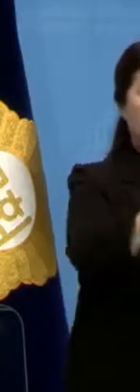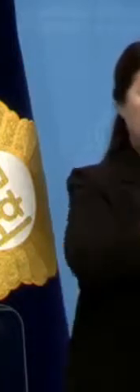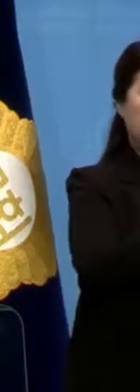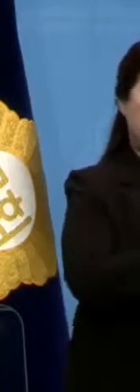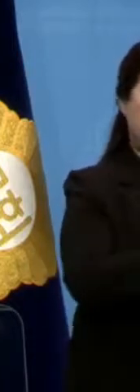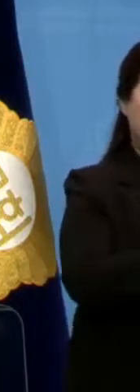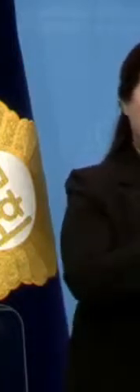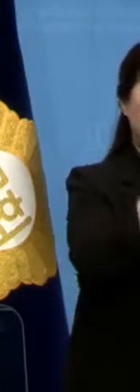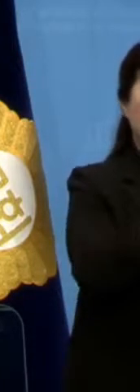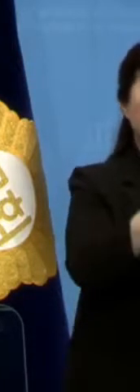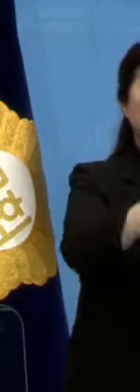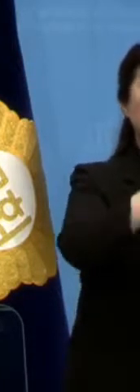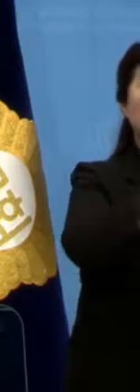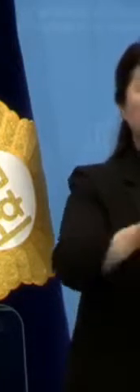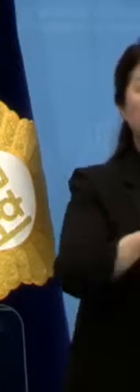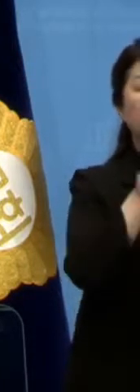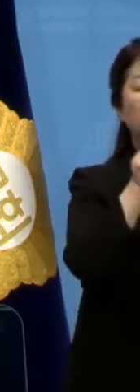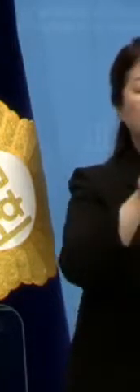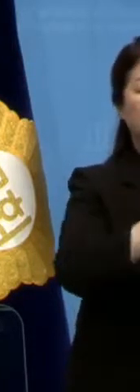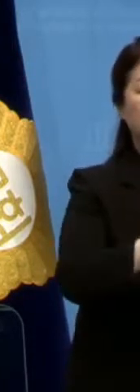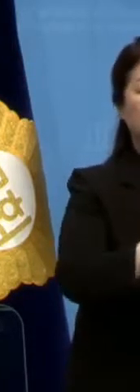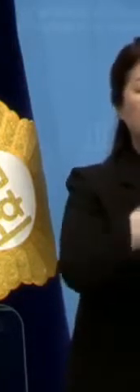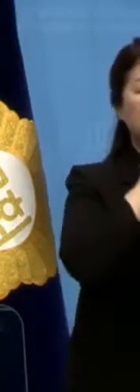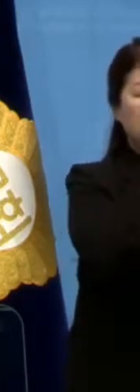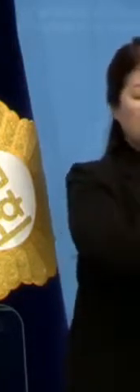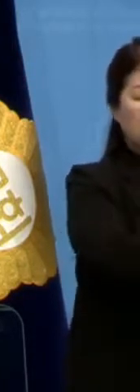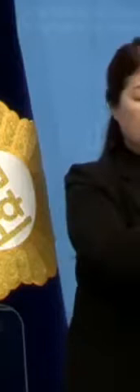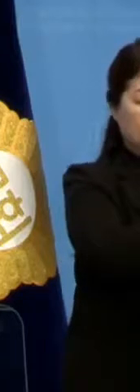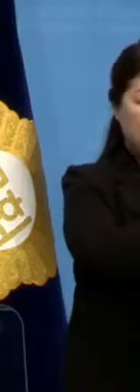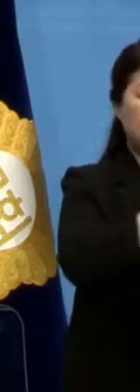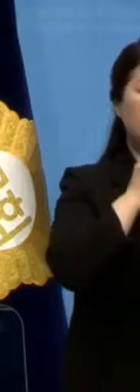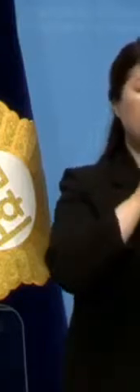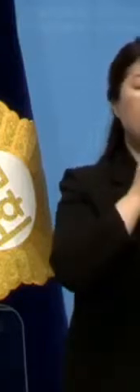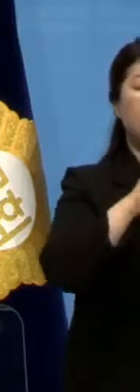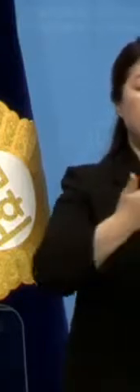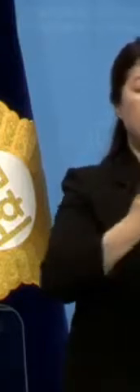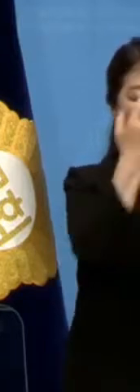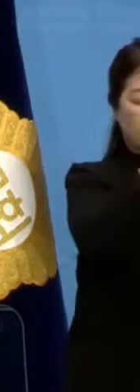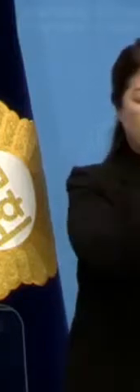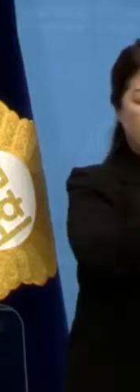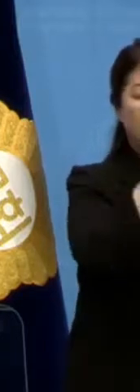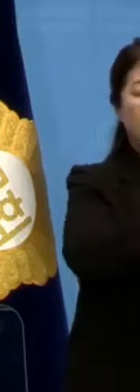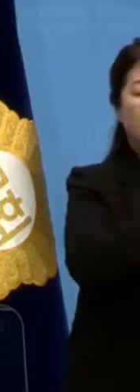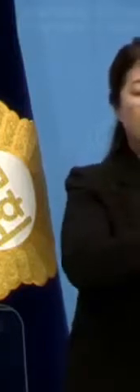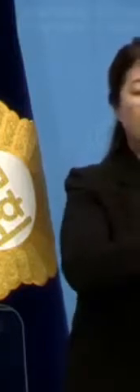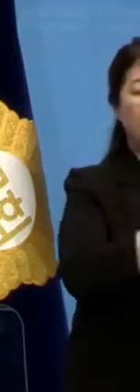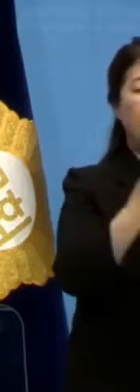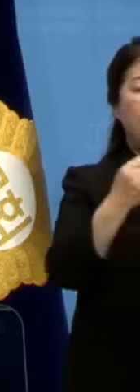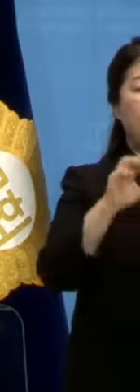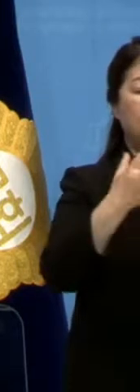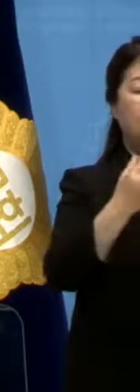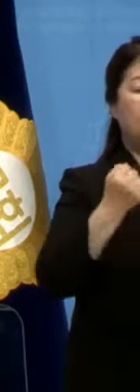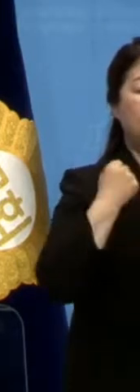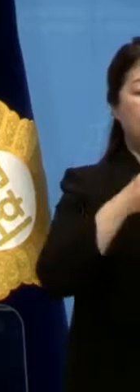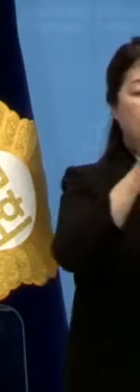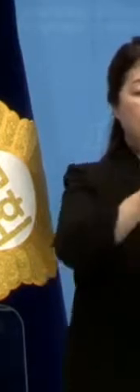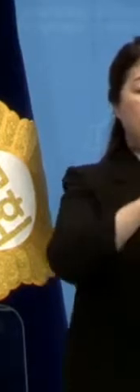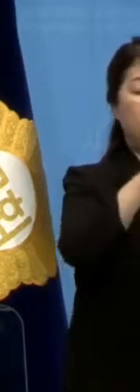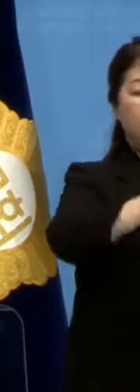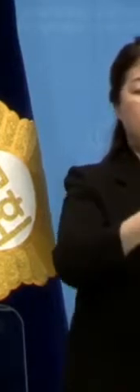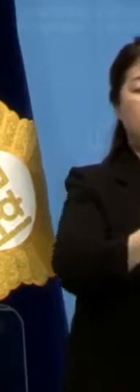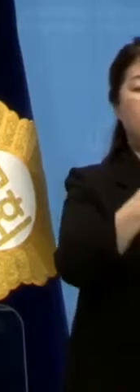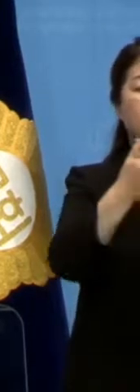조작 사건은 무능을 넘어 부도덕한 정권의 민낯을 드러내며 국가 에너지 100년 대계의 근간을